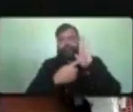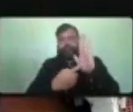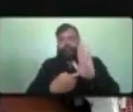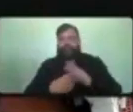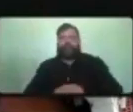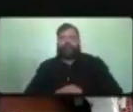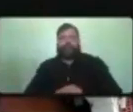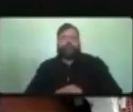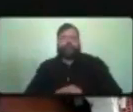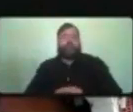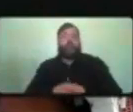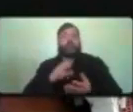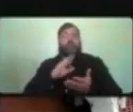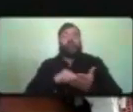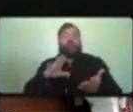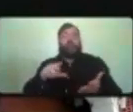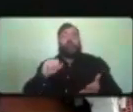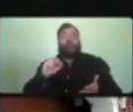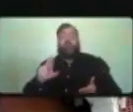Tutakuwa pia